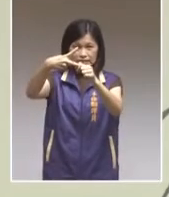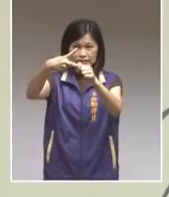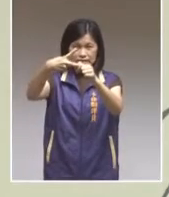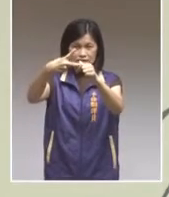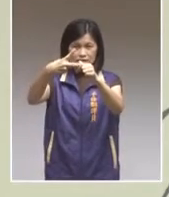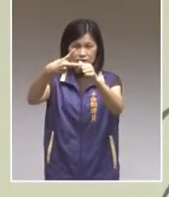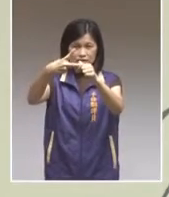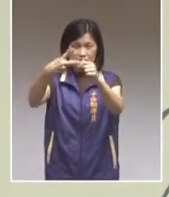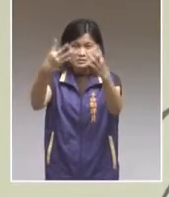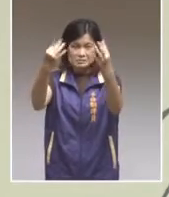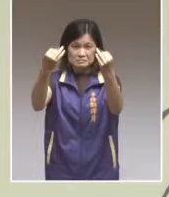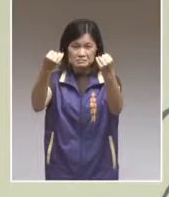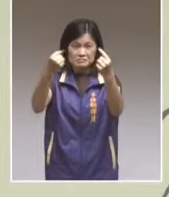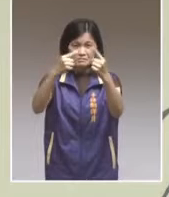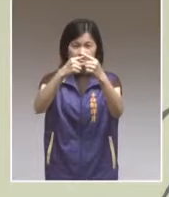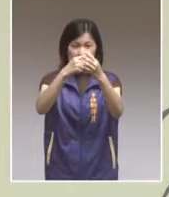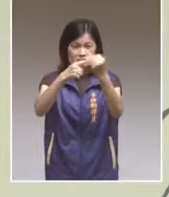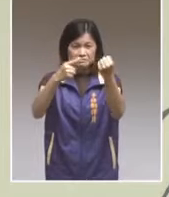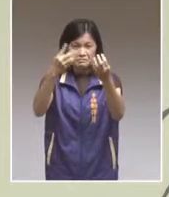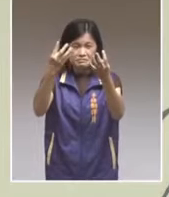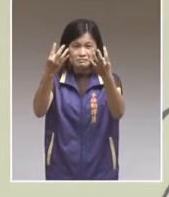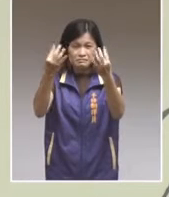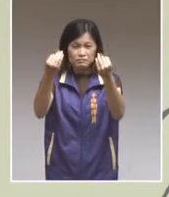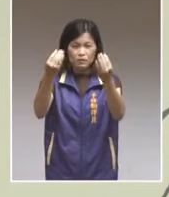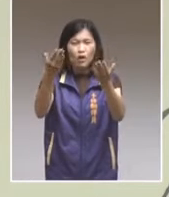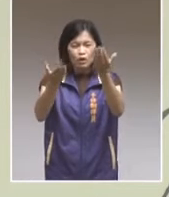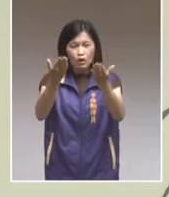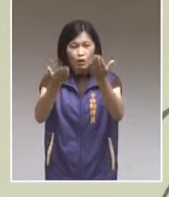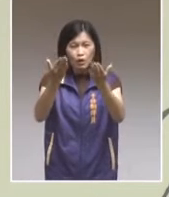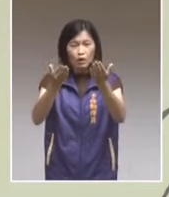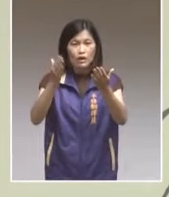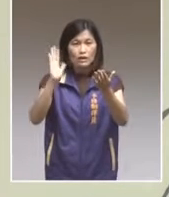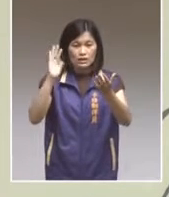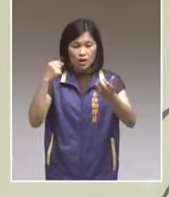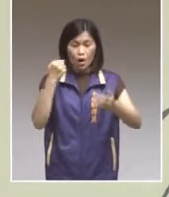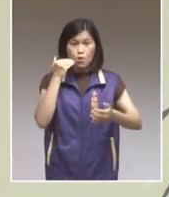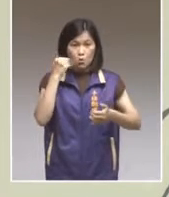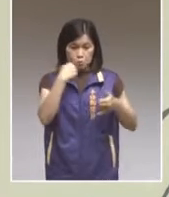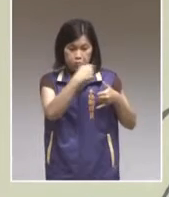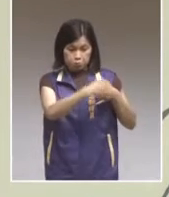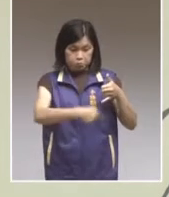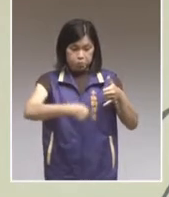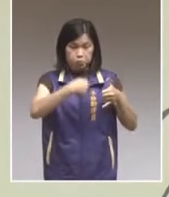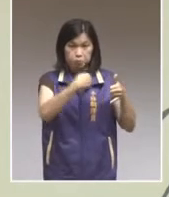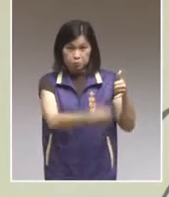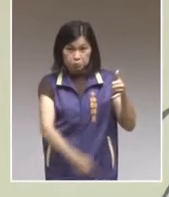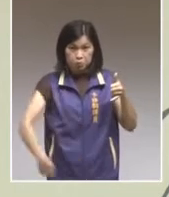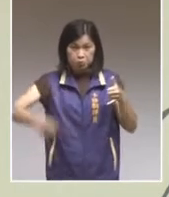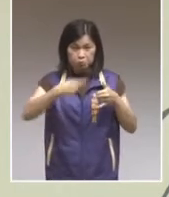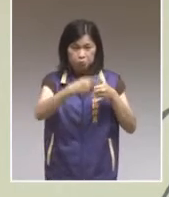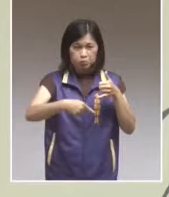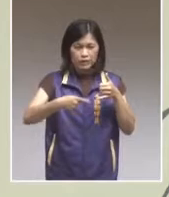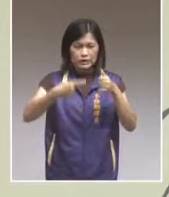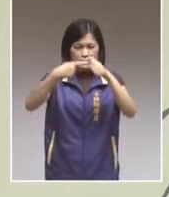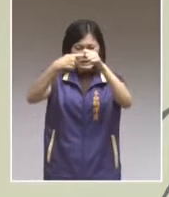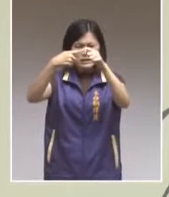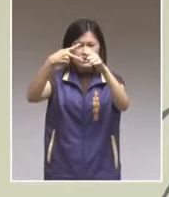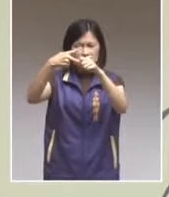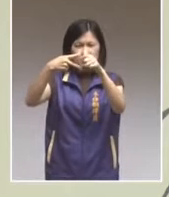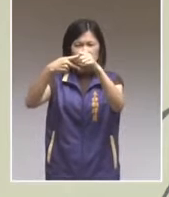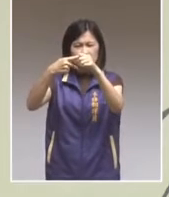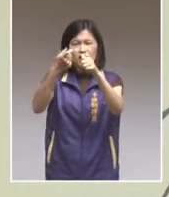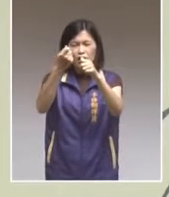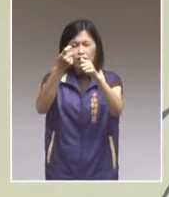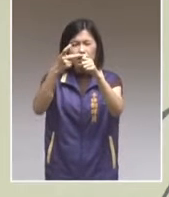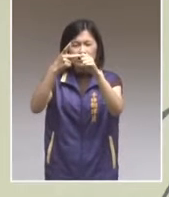例大概都是非常接近，但是全身不良反应第一剂通常小于第二剂，